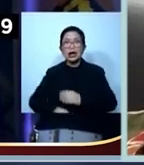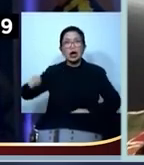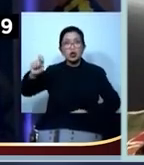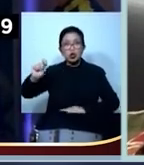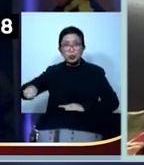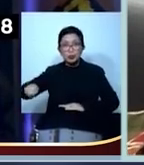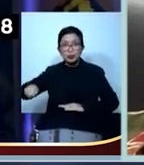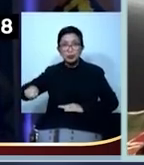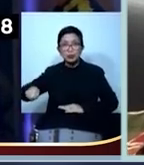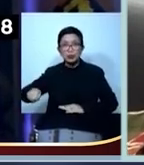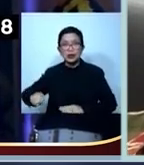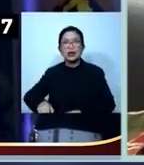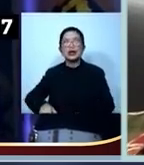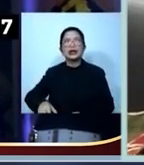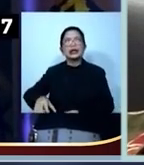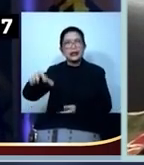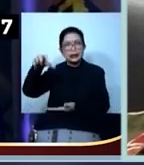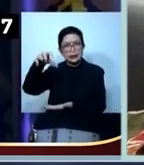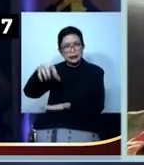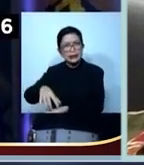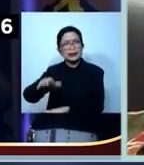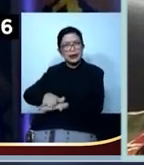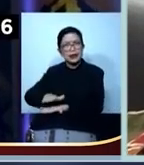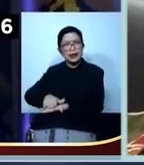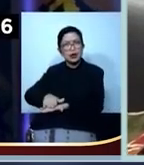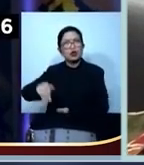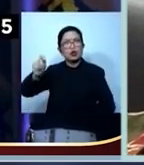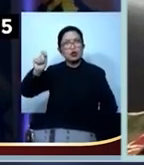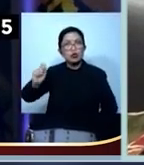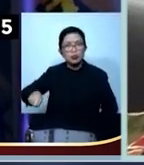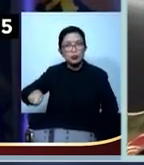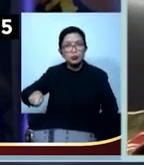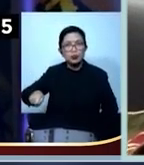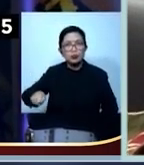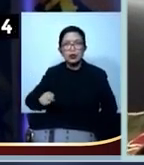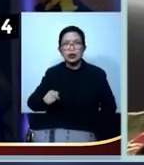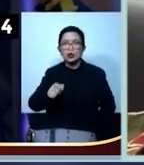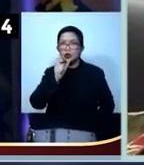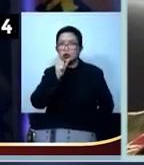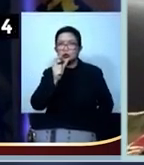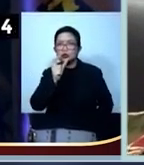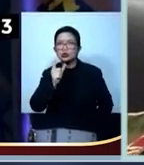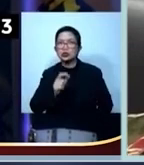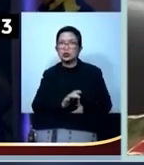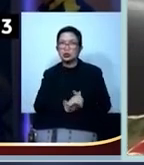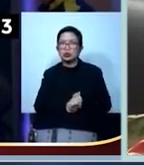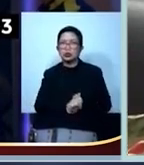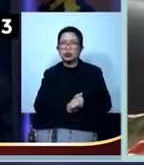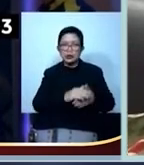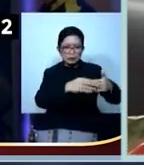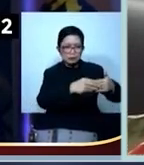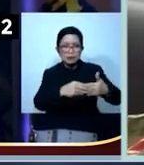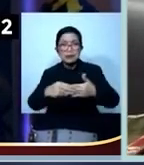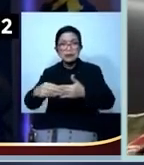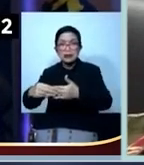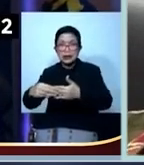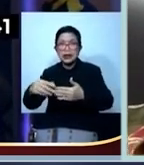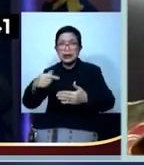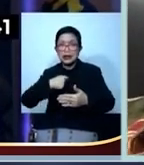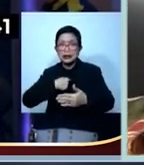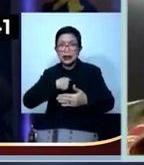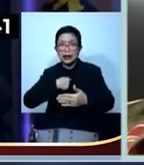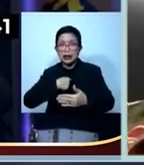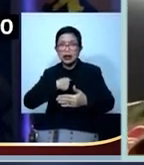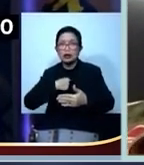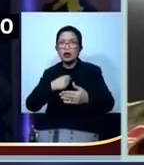ini dengan semua selesai dalam konteks KRR tadi. Itu yang saya kira ditawarkan oleh Mas Ganjar dan juga